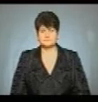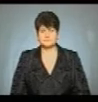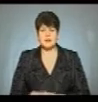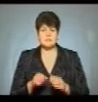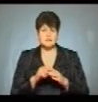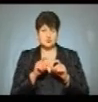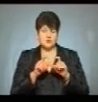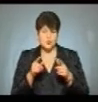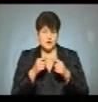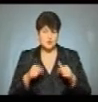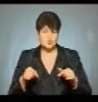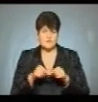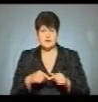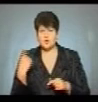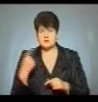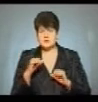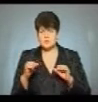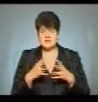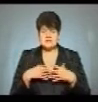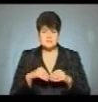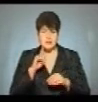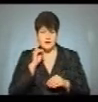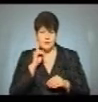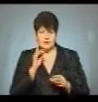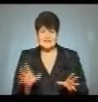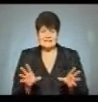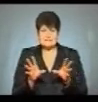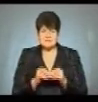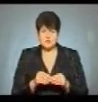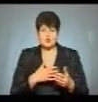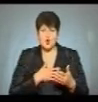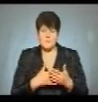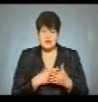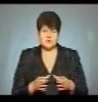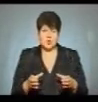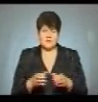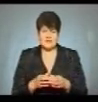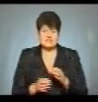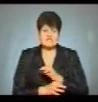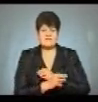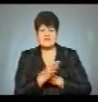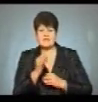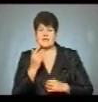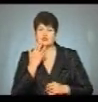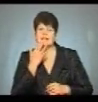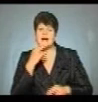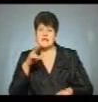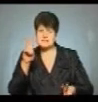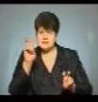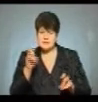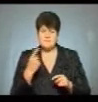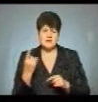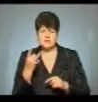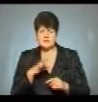Бандерівську школу організували обласне управління сім'ї та молоді спільно з громадським об'єднанням «Світанок нації». Вперше такий вишкіл відбувся